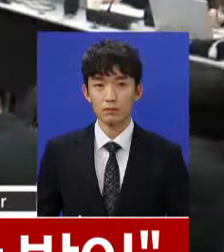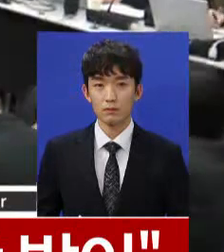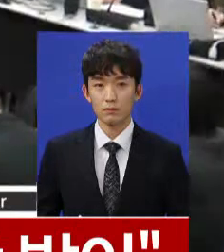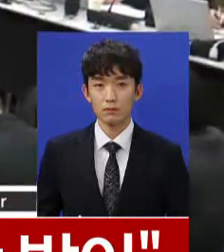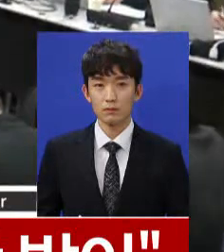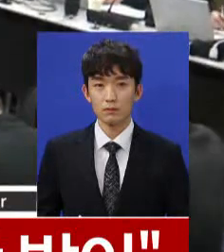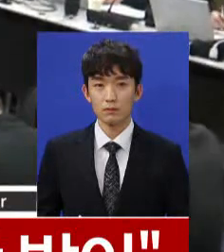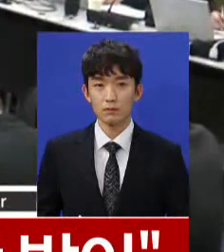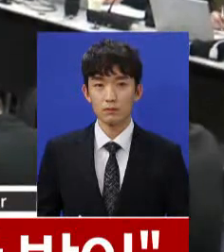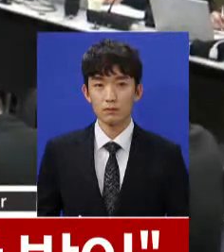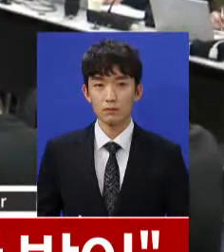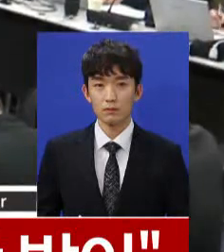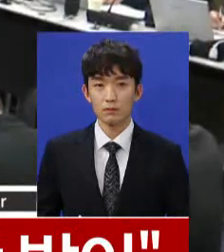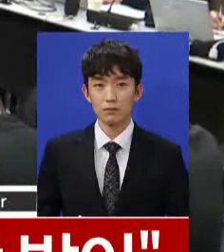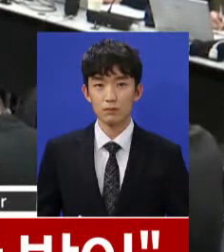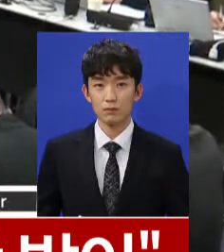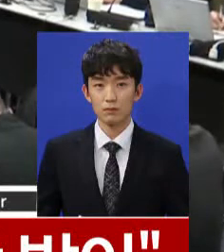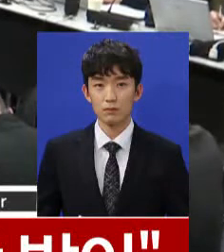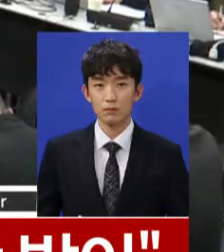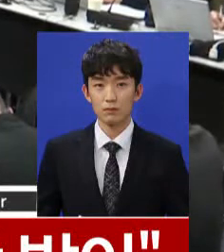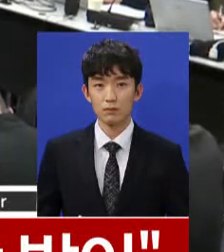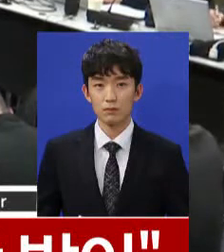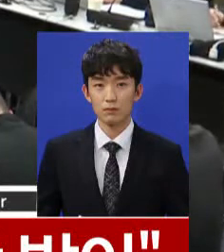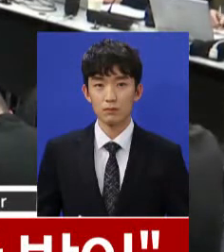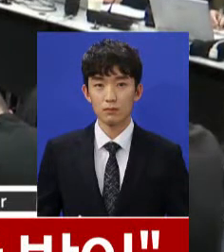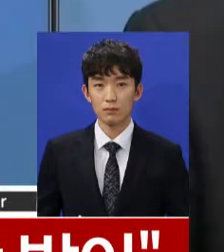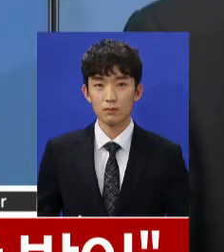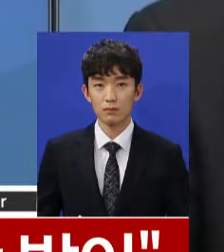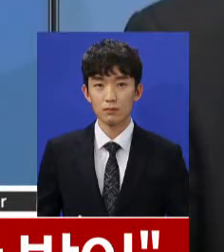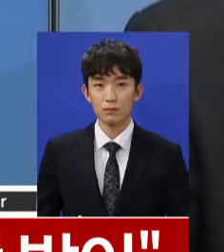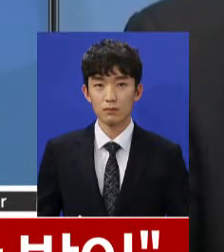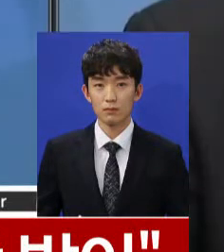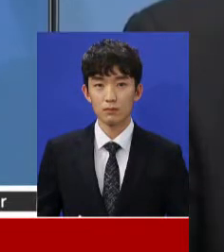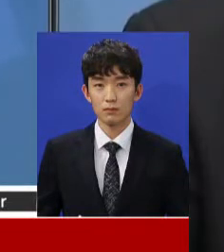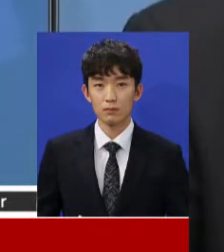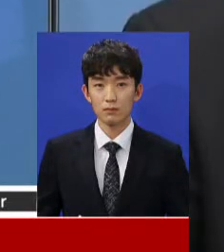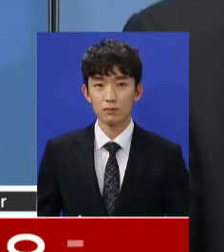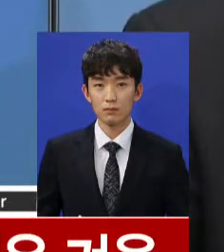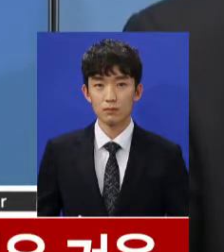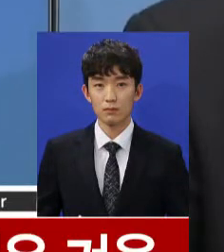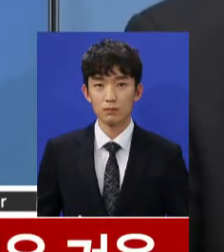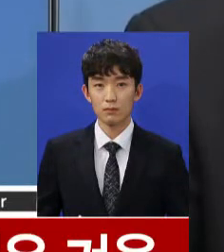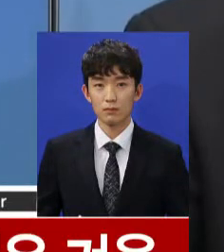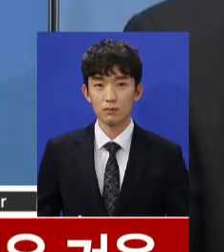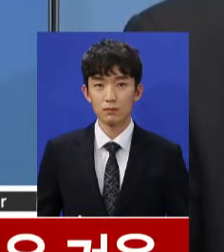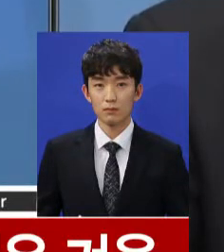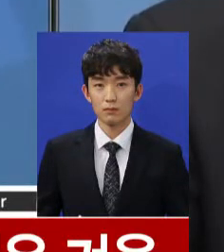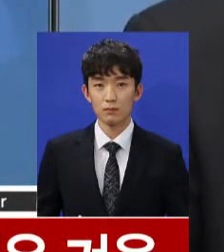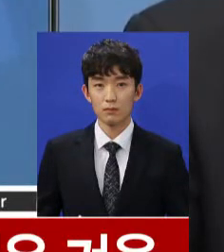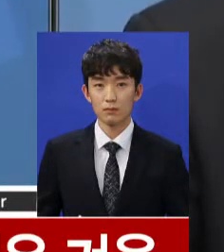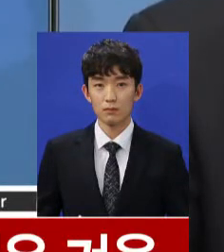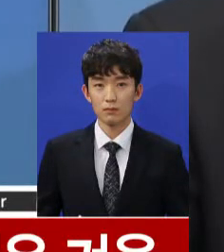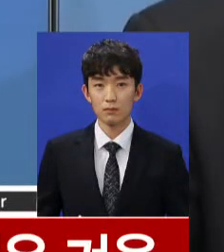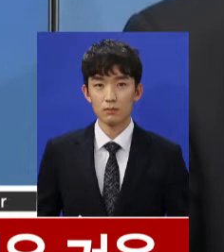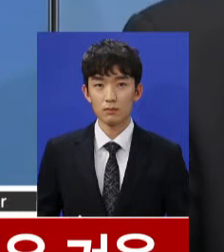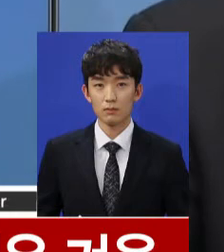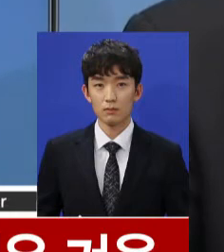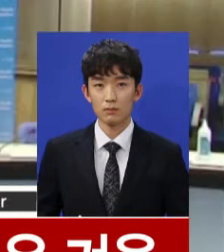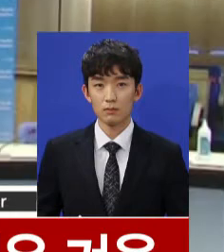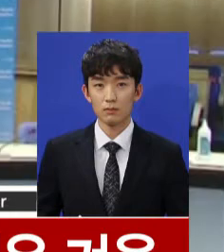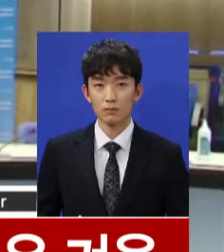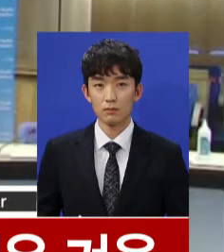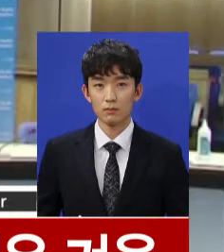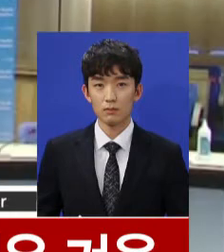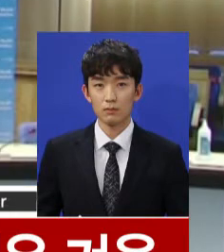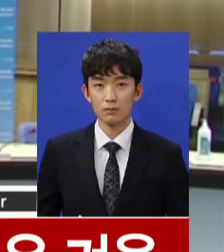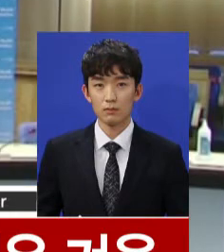있었지만 코로나는 다르다는 건데요. 그 근거로 가장 큰 피해를 보고 있는 미국과 브라질이 서로 다른 계절에 있다는 점을